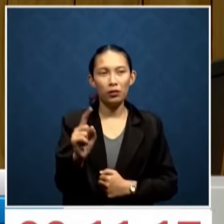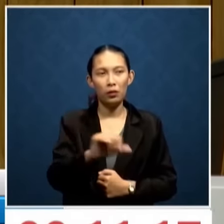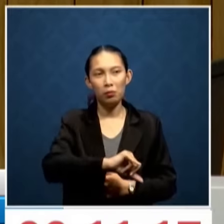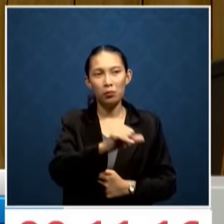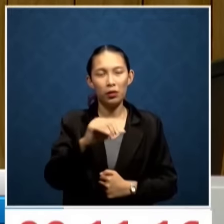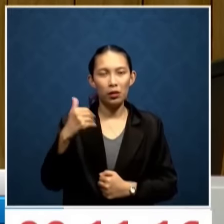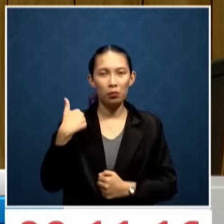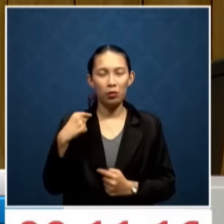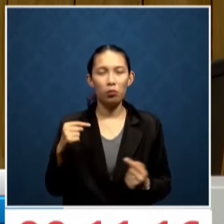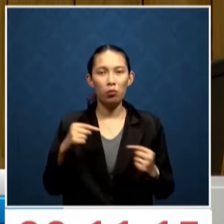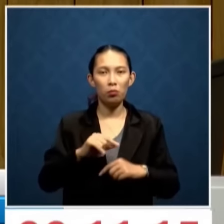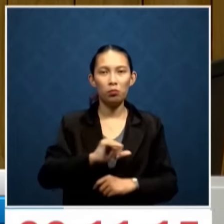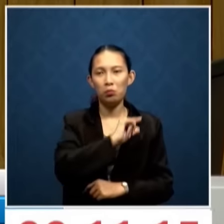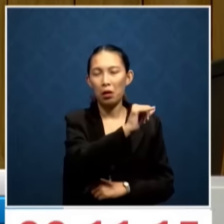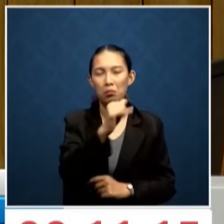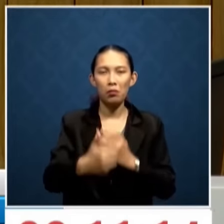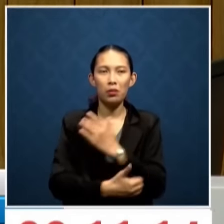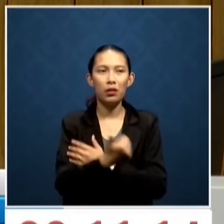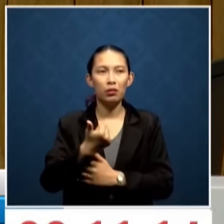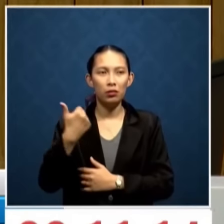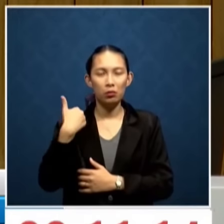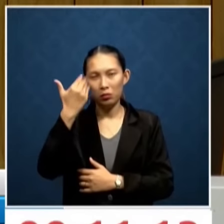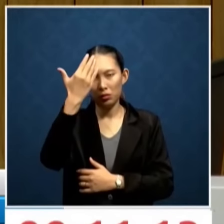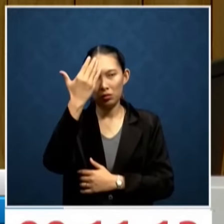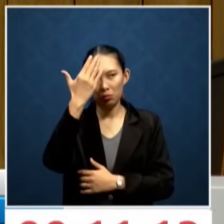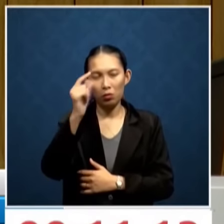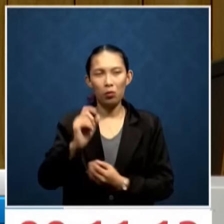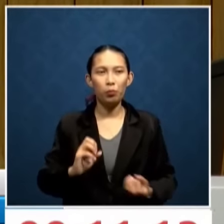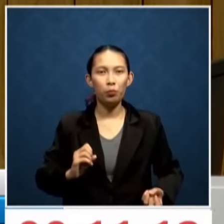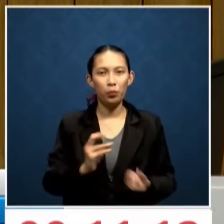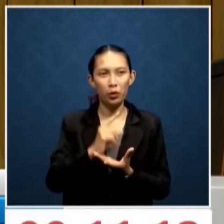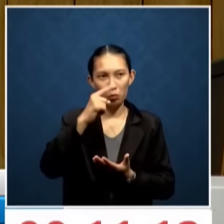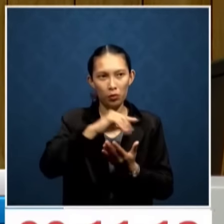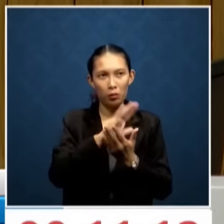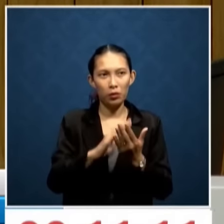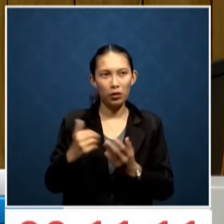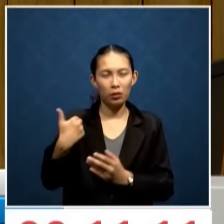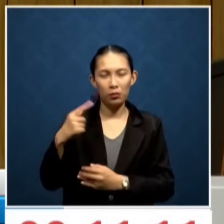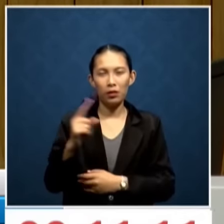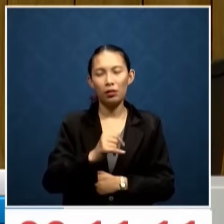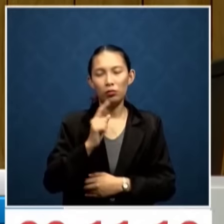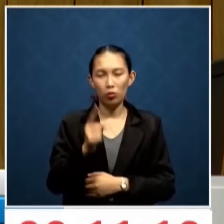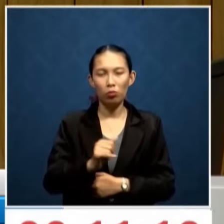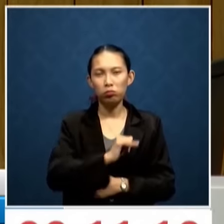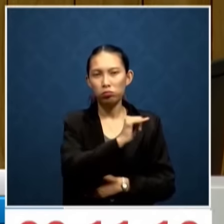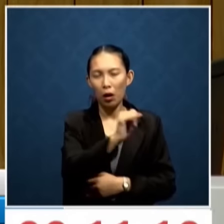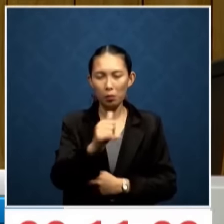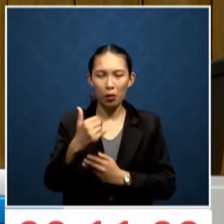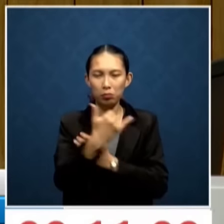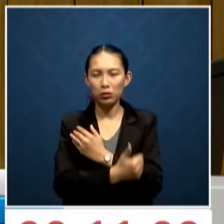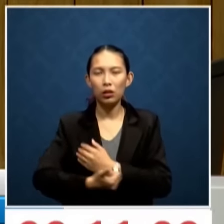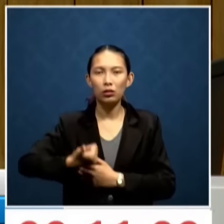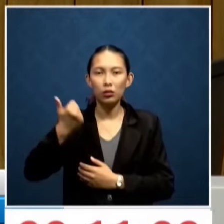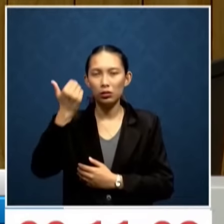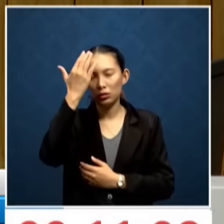ติดไปต่างประเทศเยอะครับประเทศไทยเนี่ยเราเสียหายมาเยอะการจะต้องเร่งไปต่างประเทศเพื่อที่